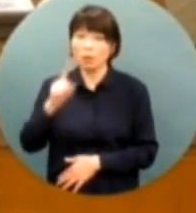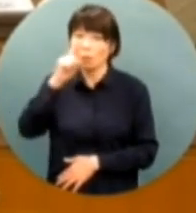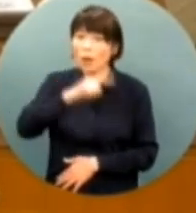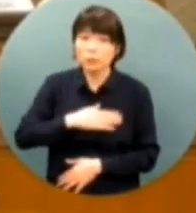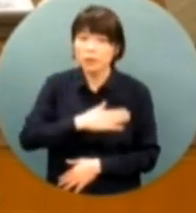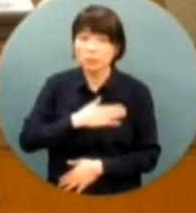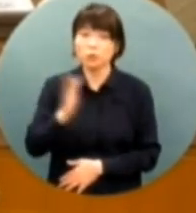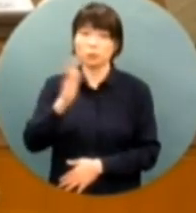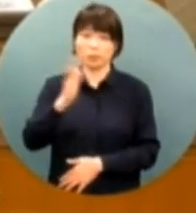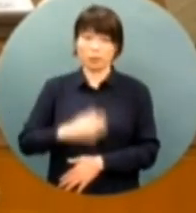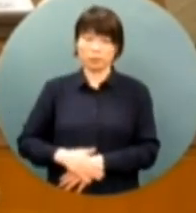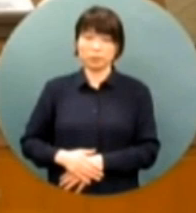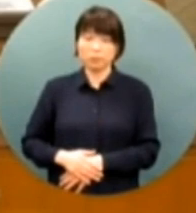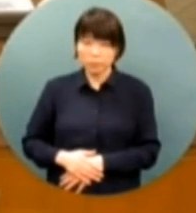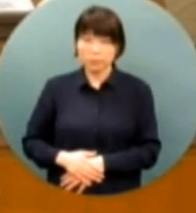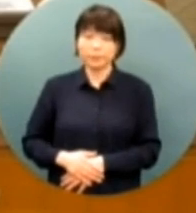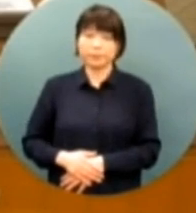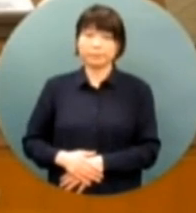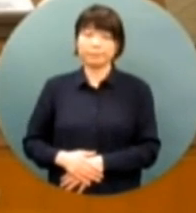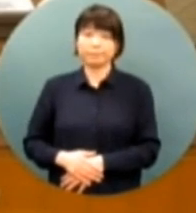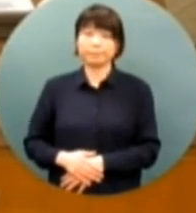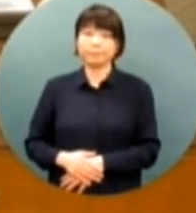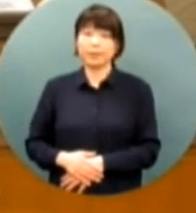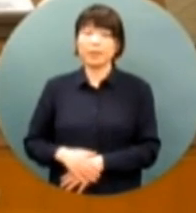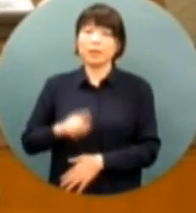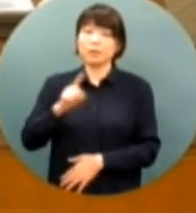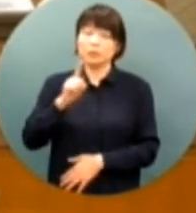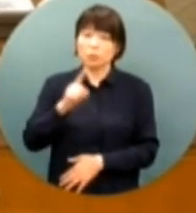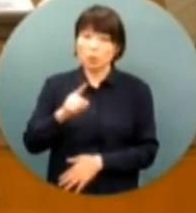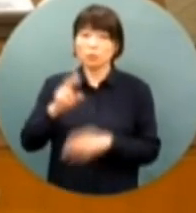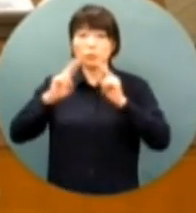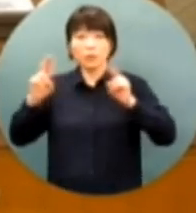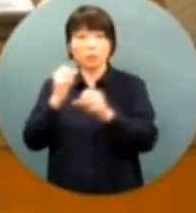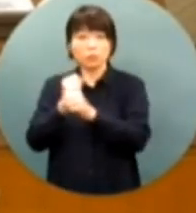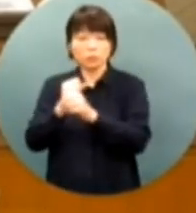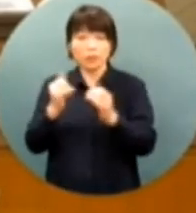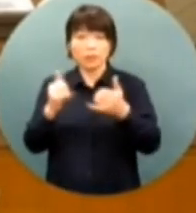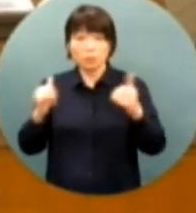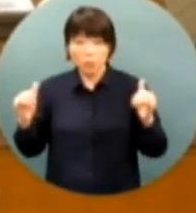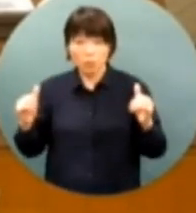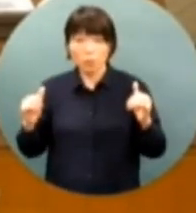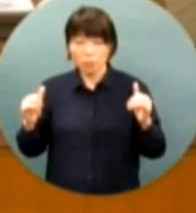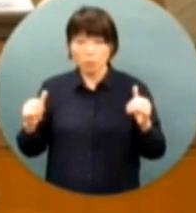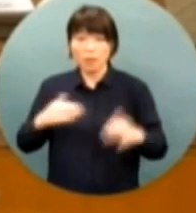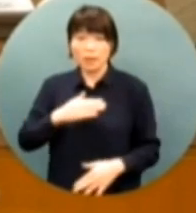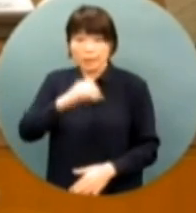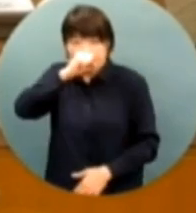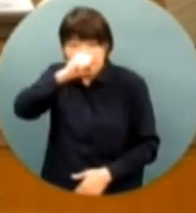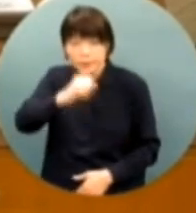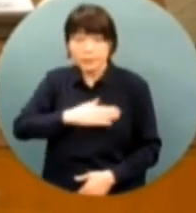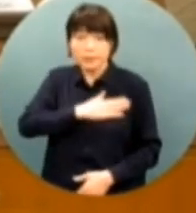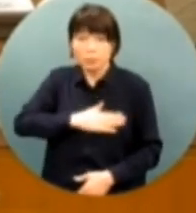女性ガールズバンドの方々ですね。で、そういう方々の善意でやっているような